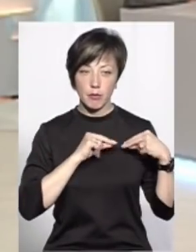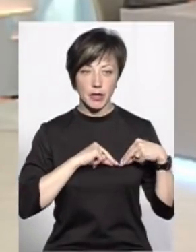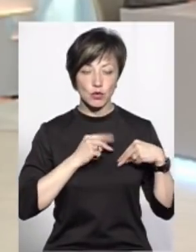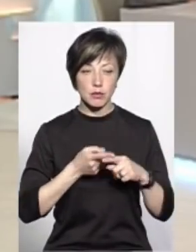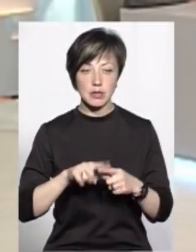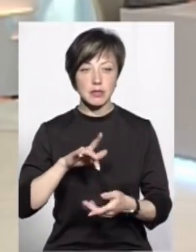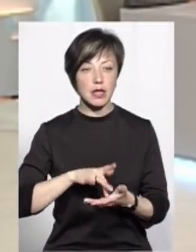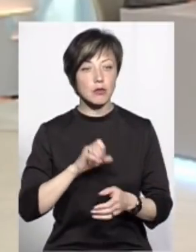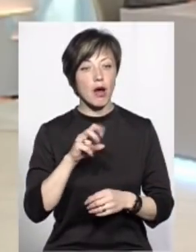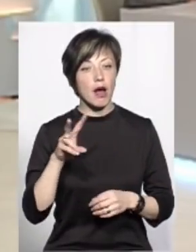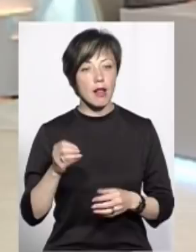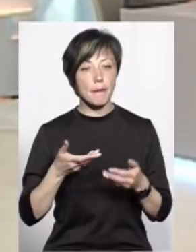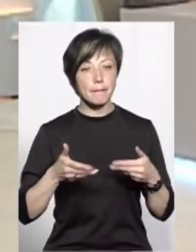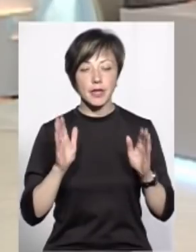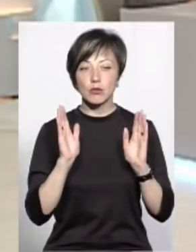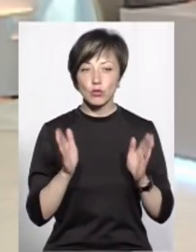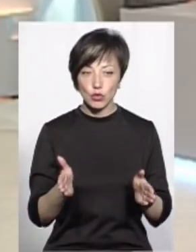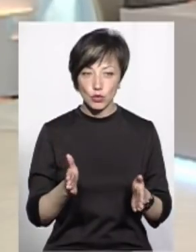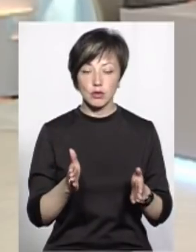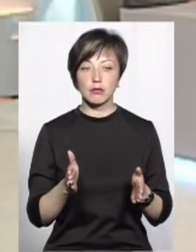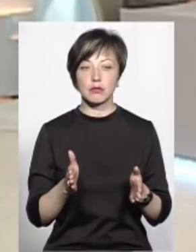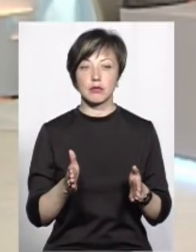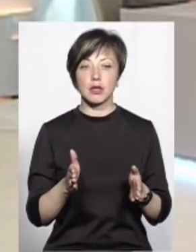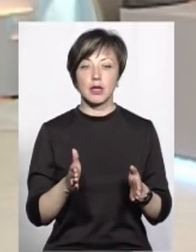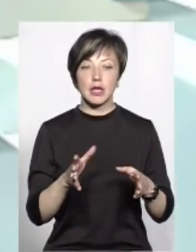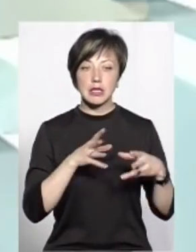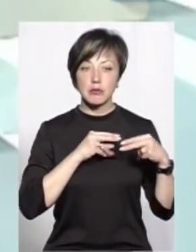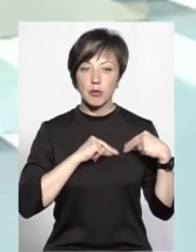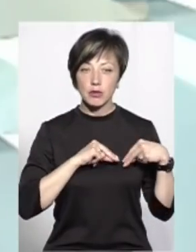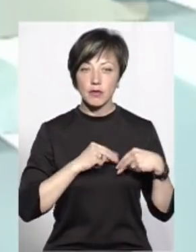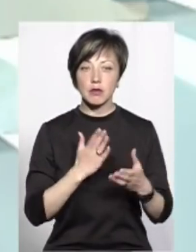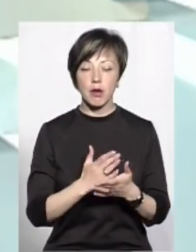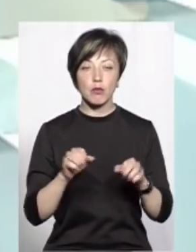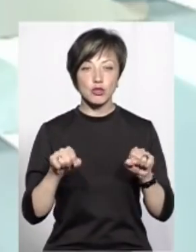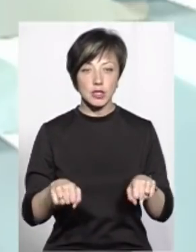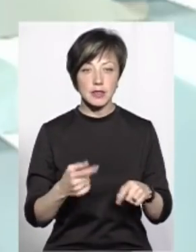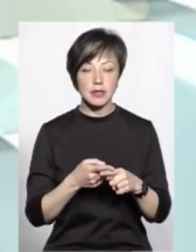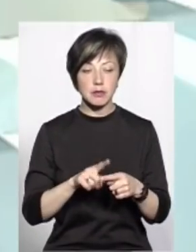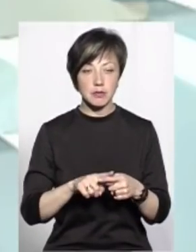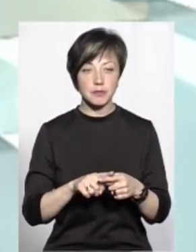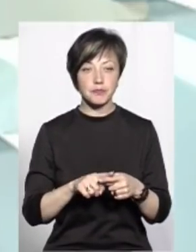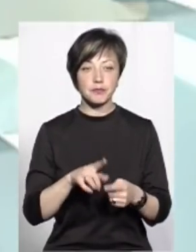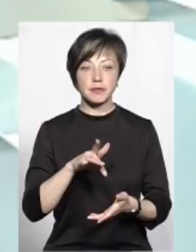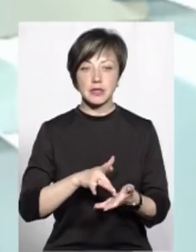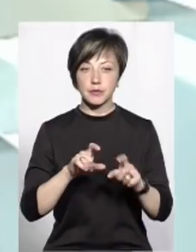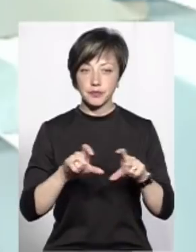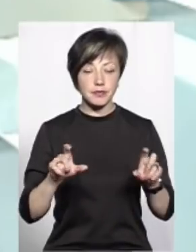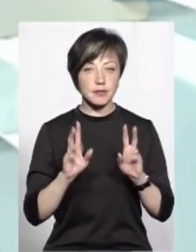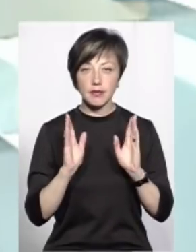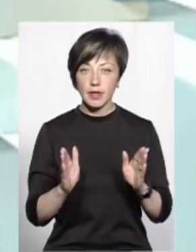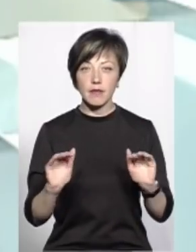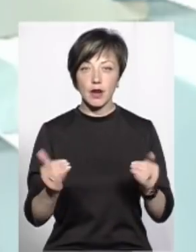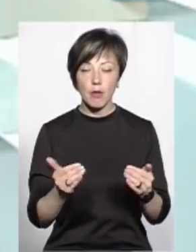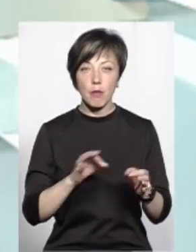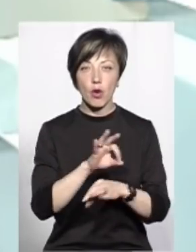центром, але ми будемо співпрацювати, ми маємо можливість співпрацювати з даним центром. Не тільки як в рамках